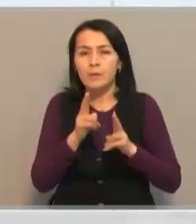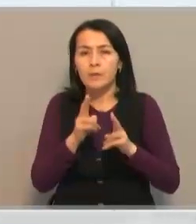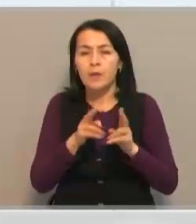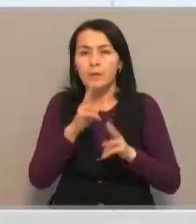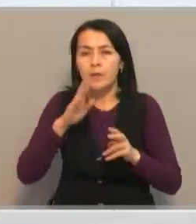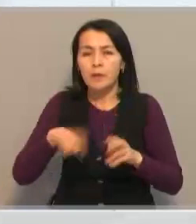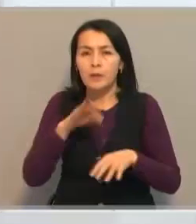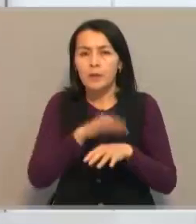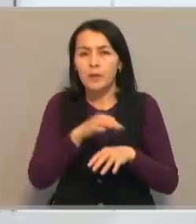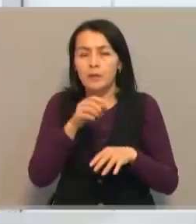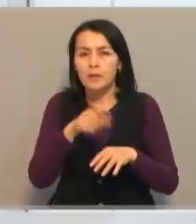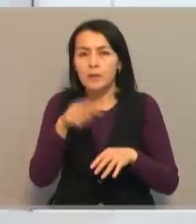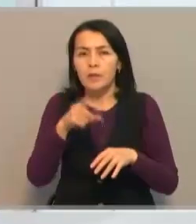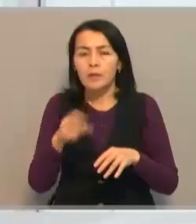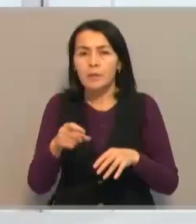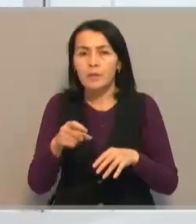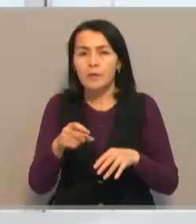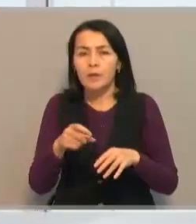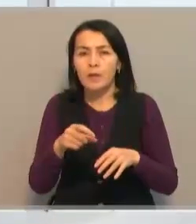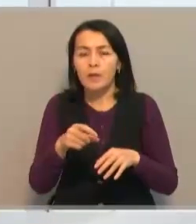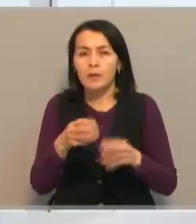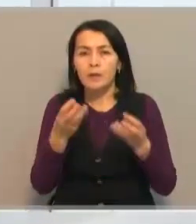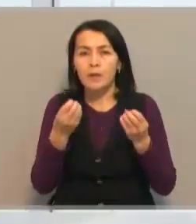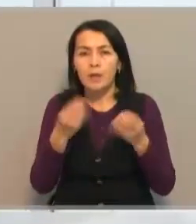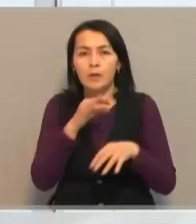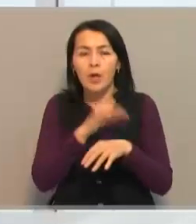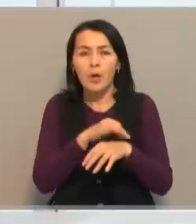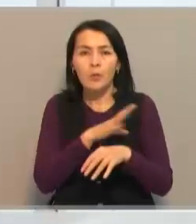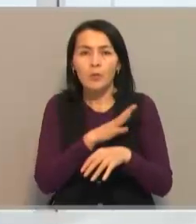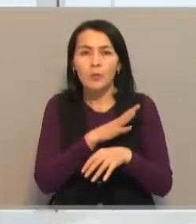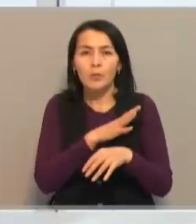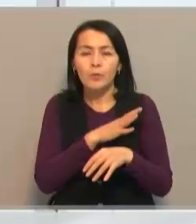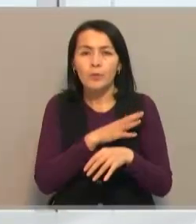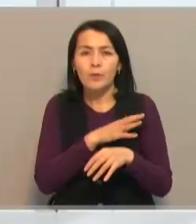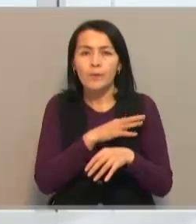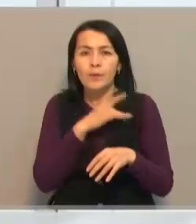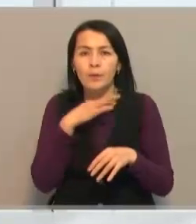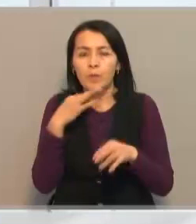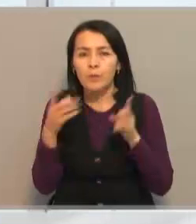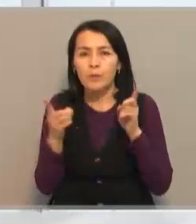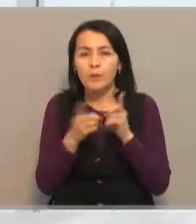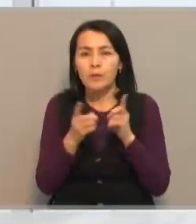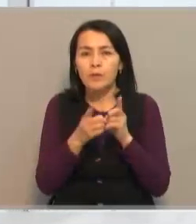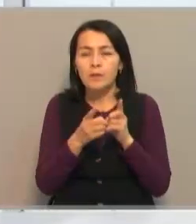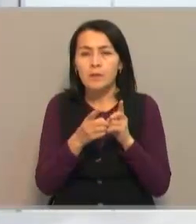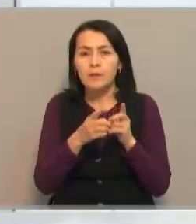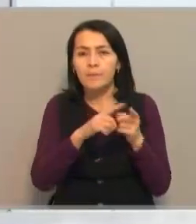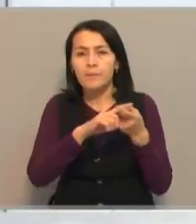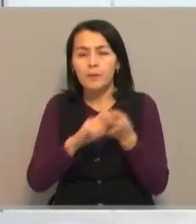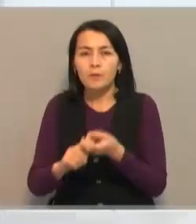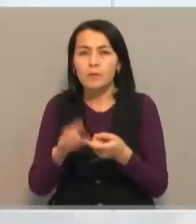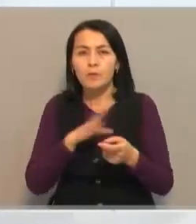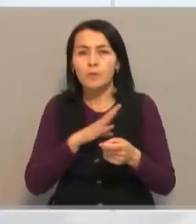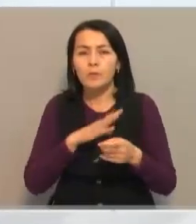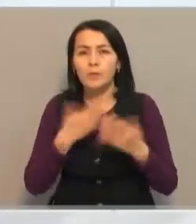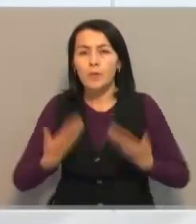кейін науқаста асқынсыз болған бронхиальный свич деген жиі кездесетін асқынсыз бар. Мұндай асқынсыздан кейін науқастың